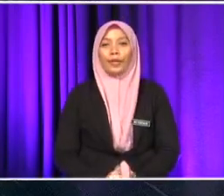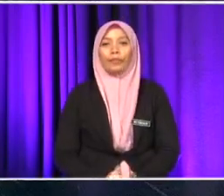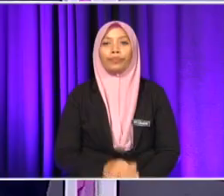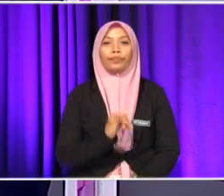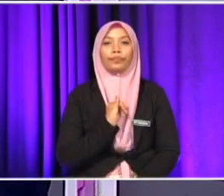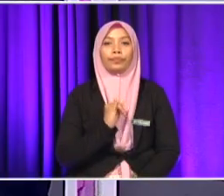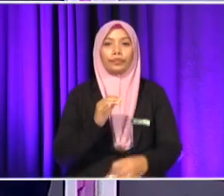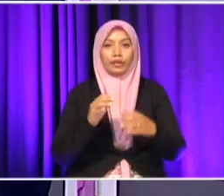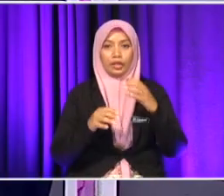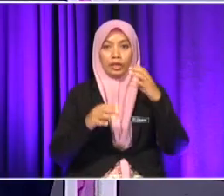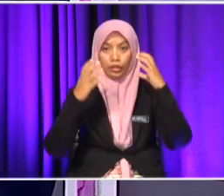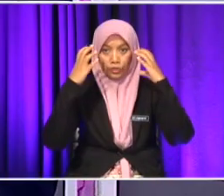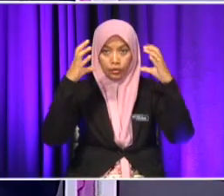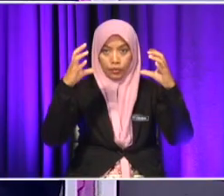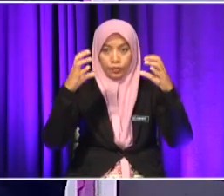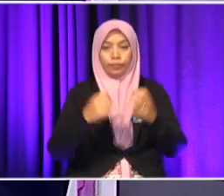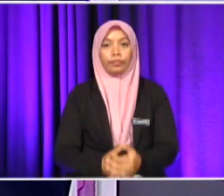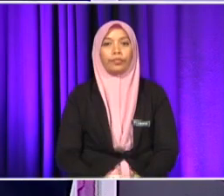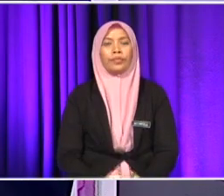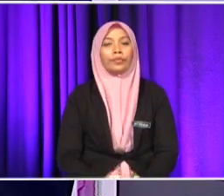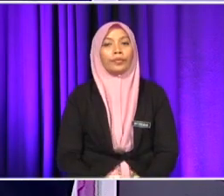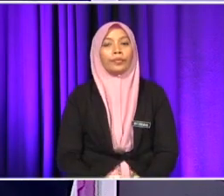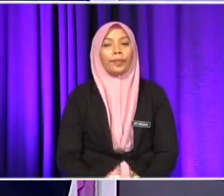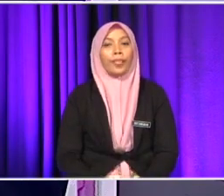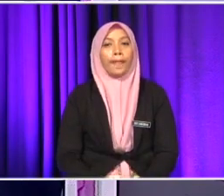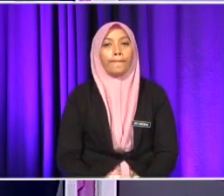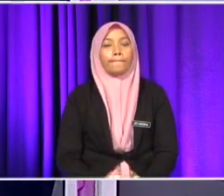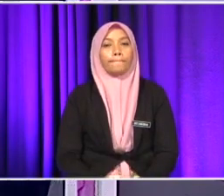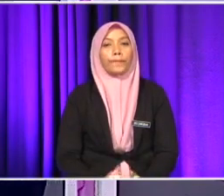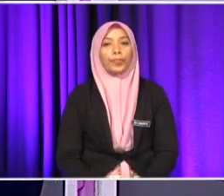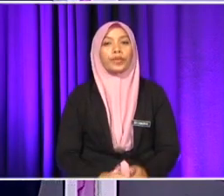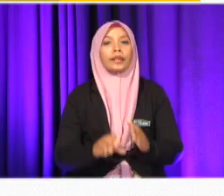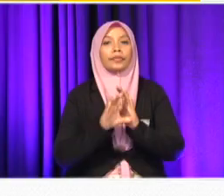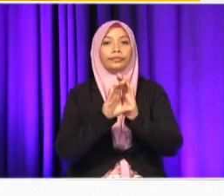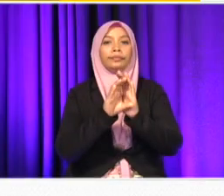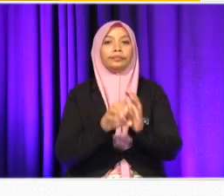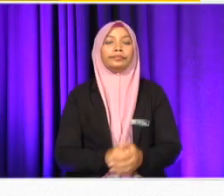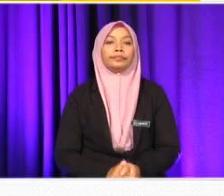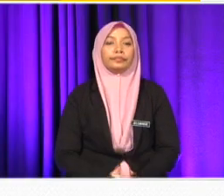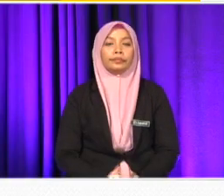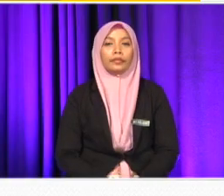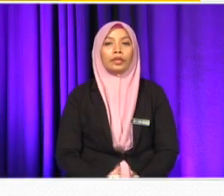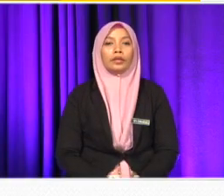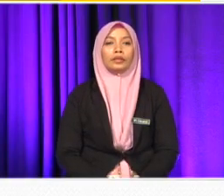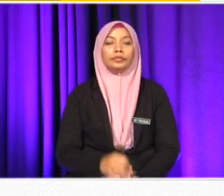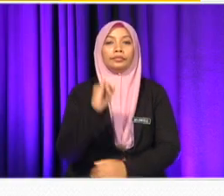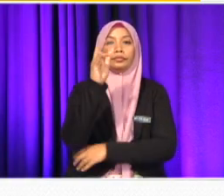lihat contoh jawaban oke yang pertama buka input kepada output